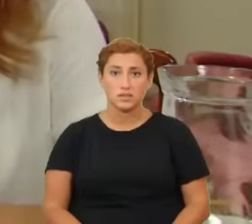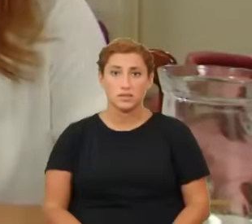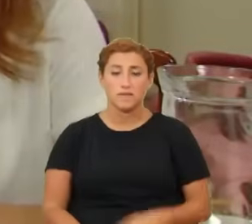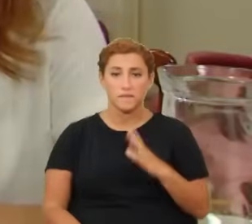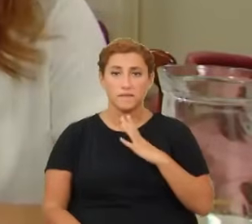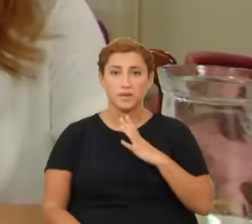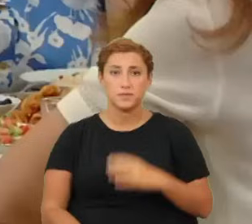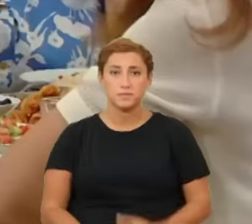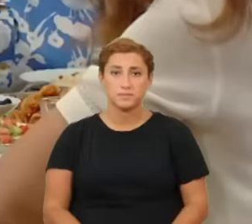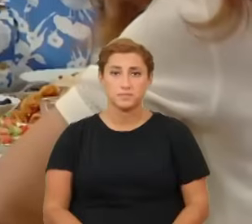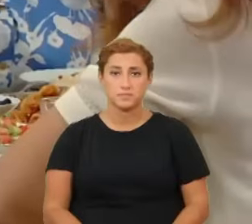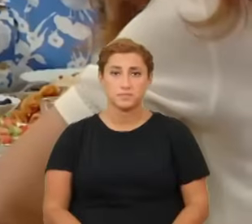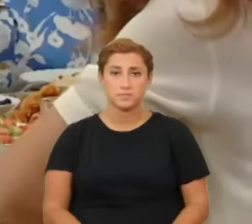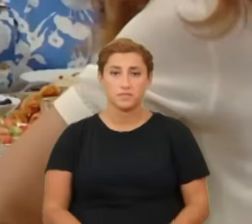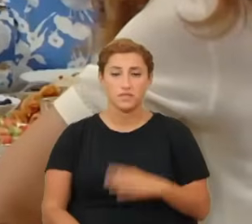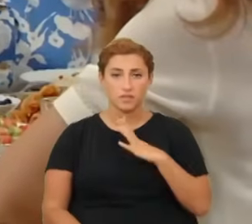Var.